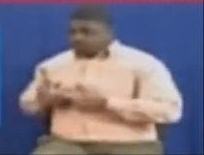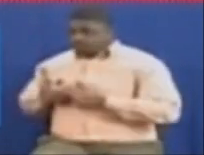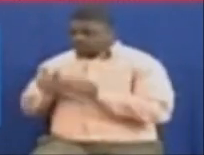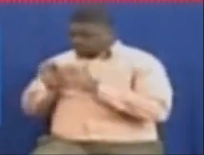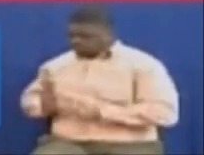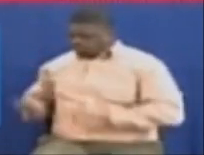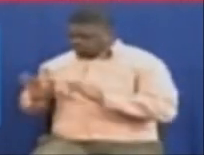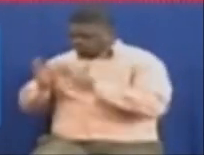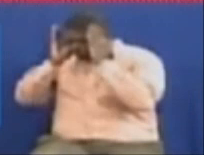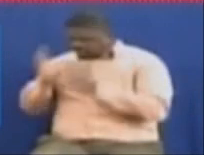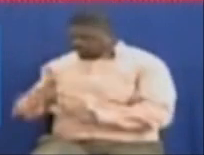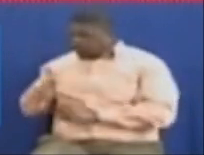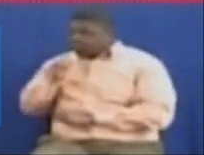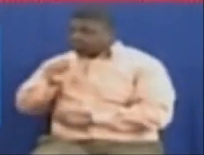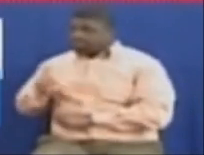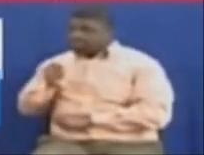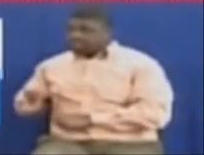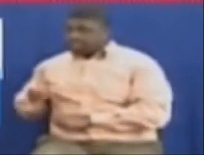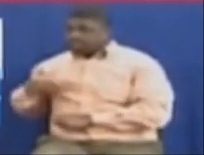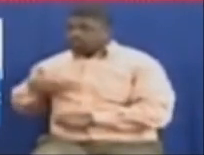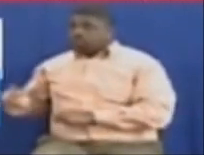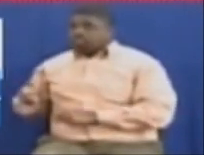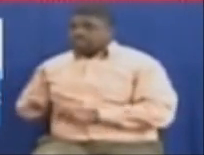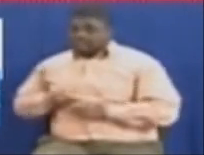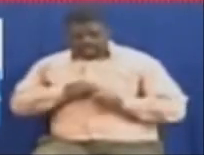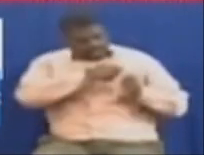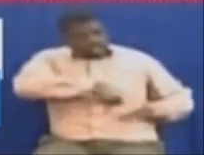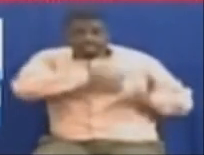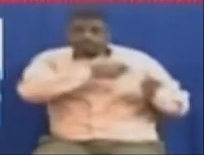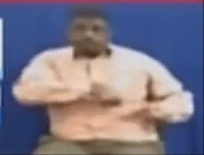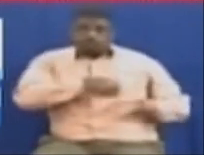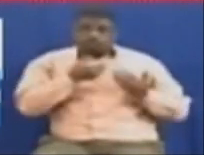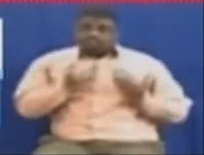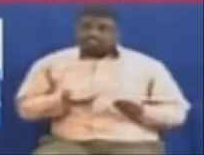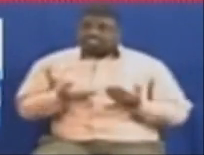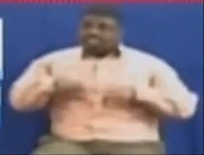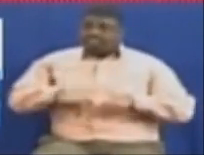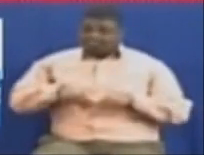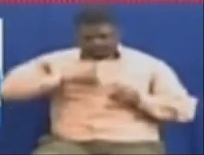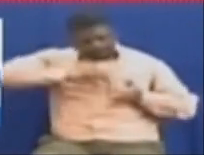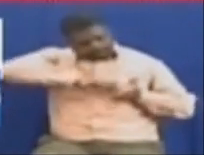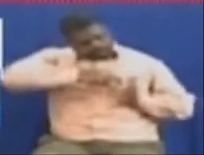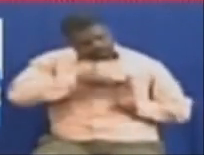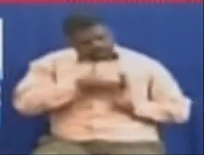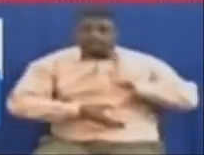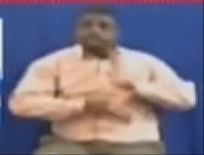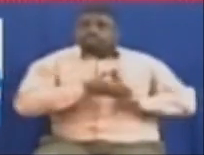kusomeshwa na kuelewa ushirika nini, kama alivyoeleza Naibu Waziri?